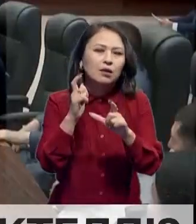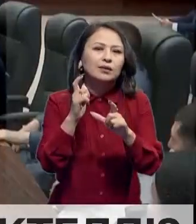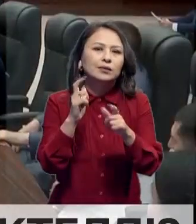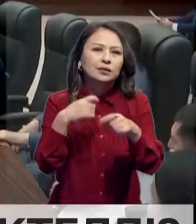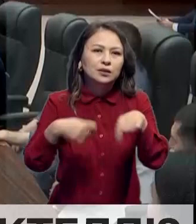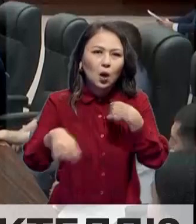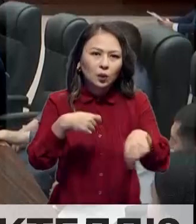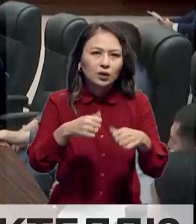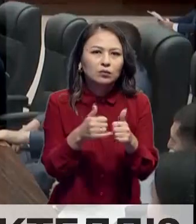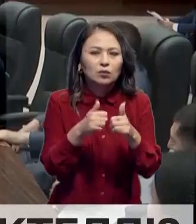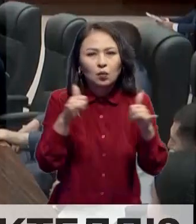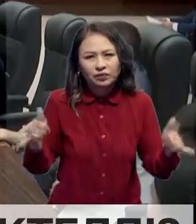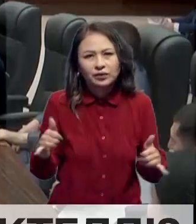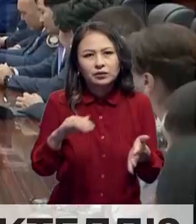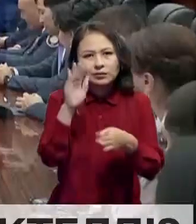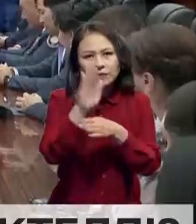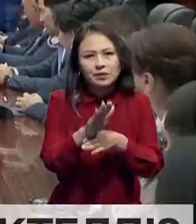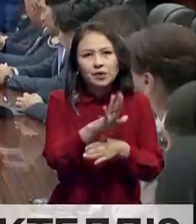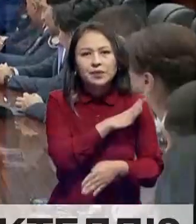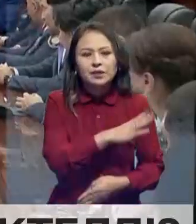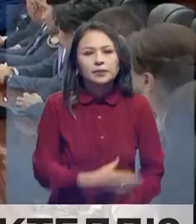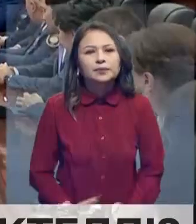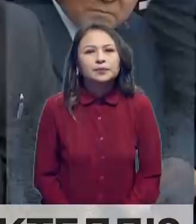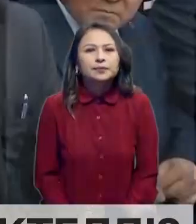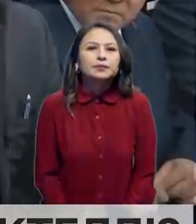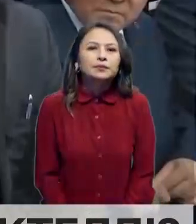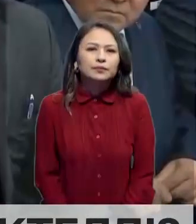сауда-логистикалық орталықты кеңейту сынды тапсырмалар берді.